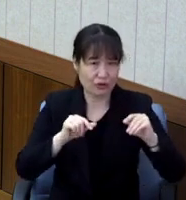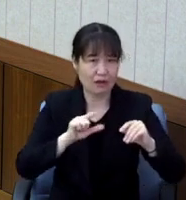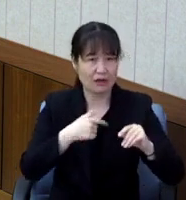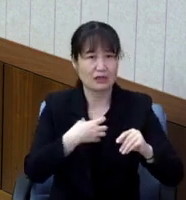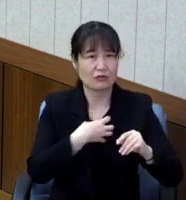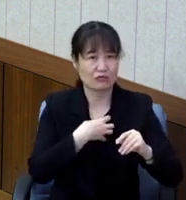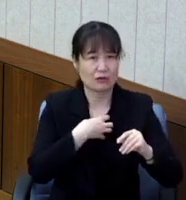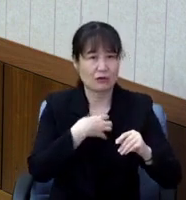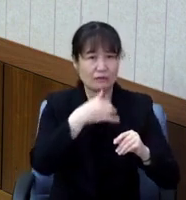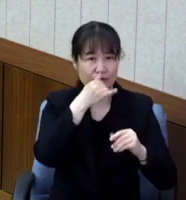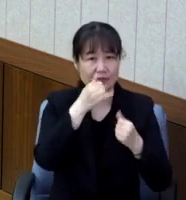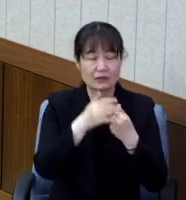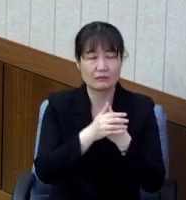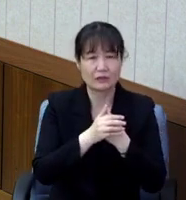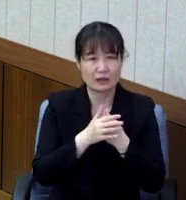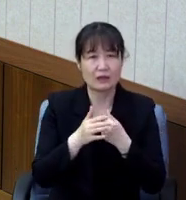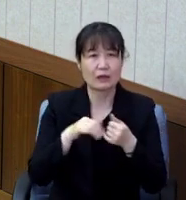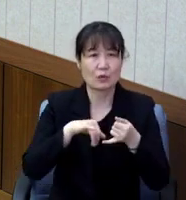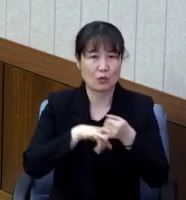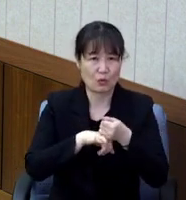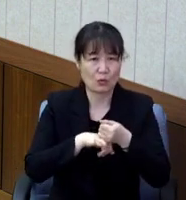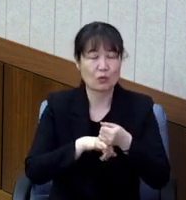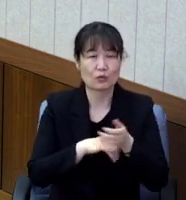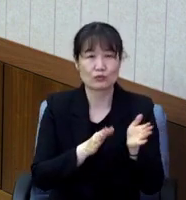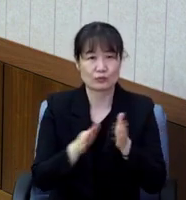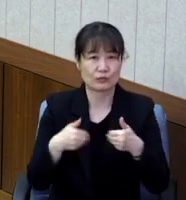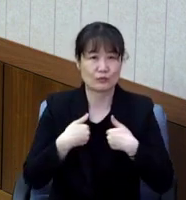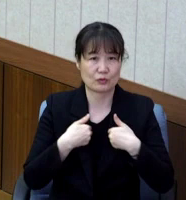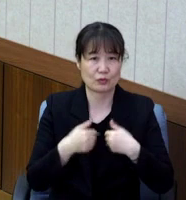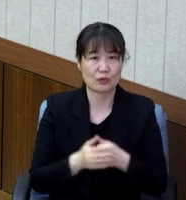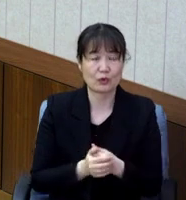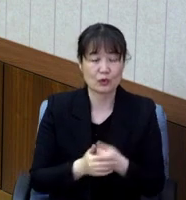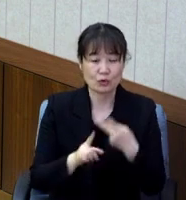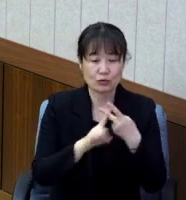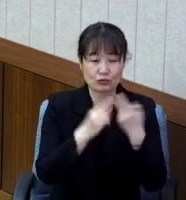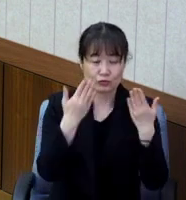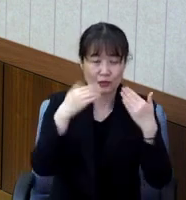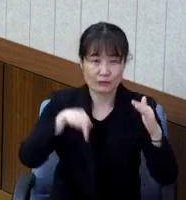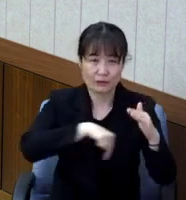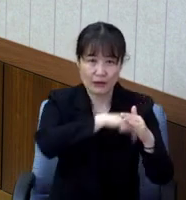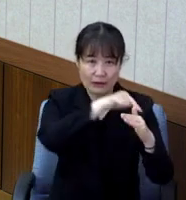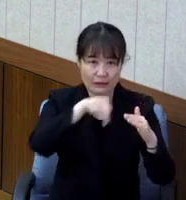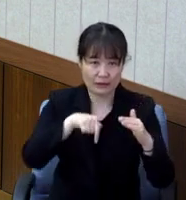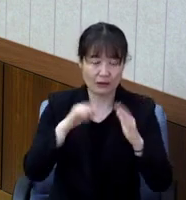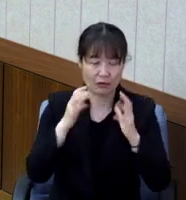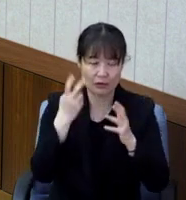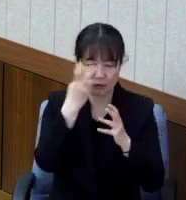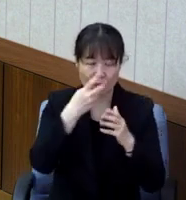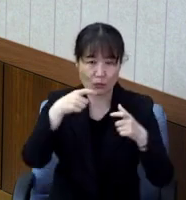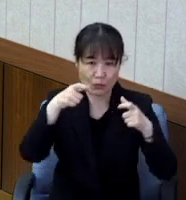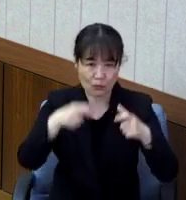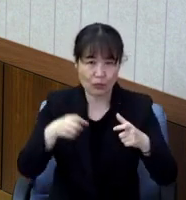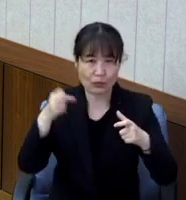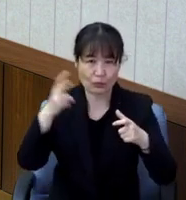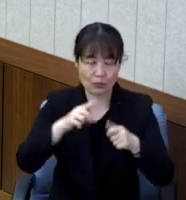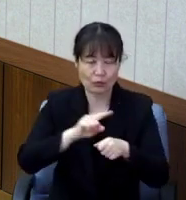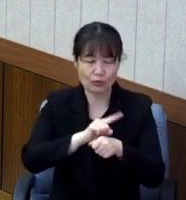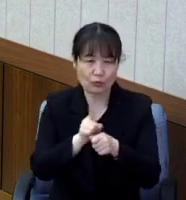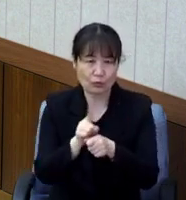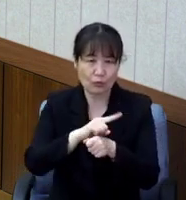안전관리가 요구됩니다. 여섯 번째, 훈민중학교 주변 어린이 보호구역 지정과 속도 제한